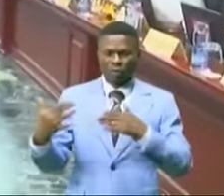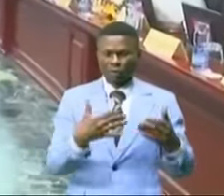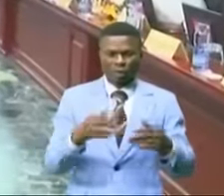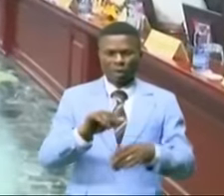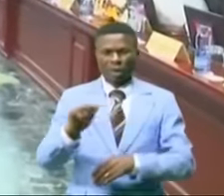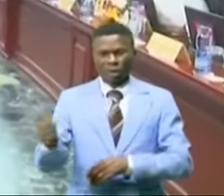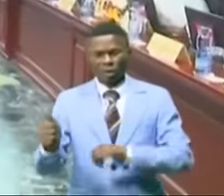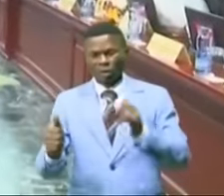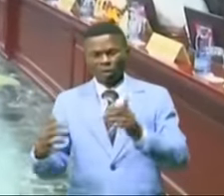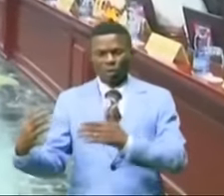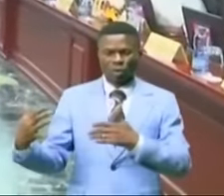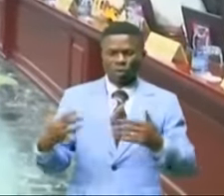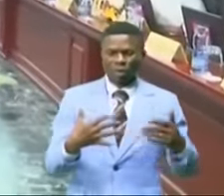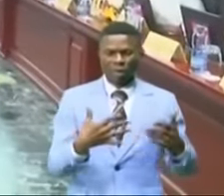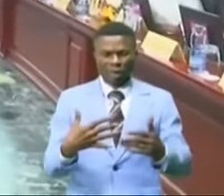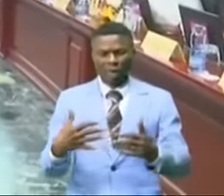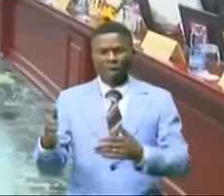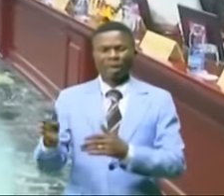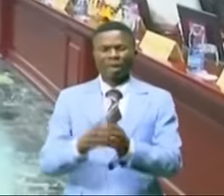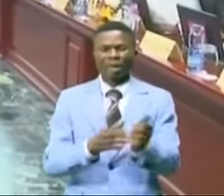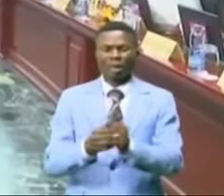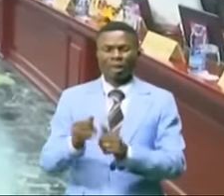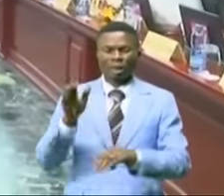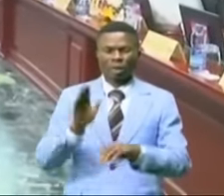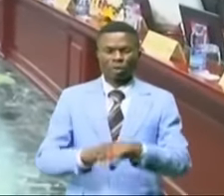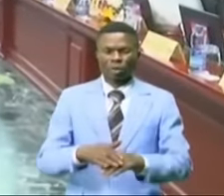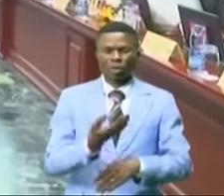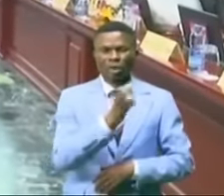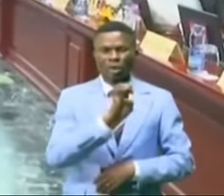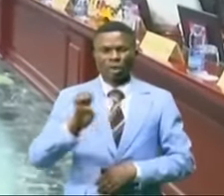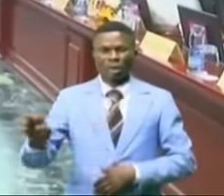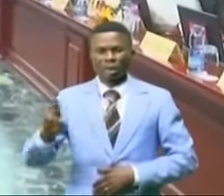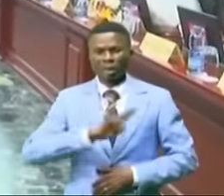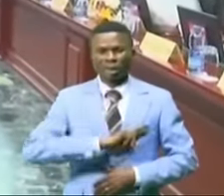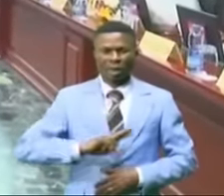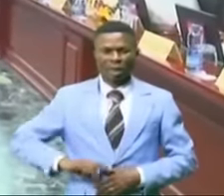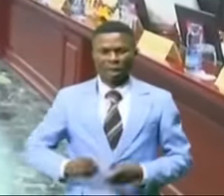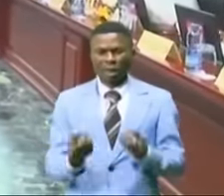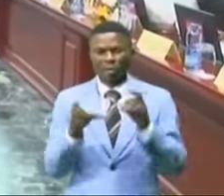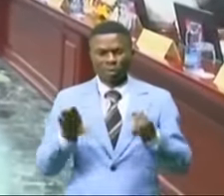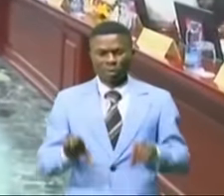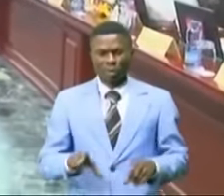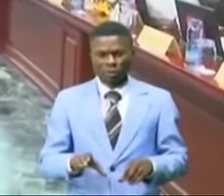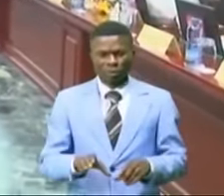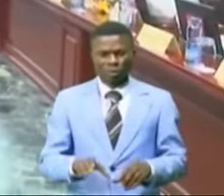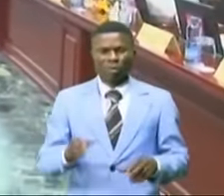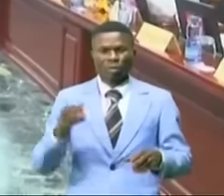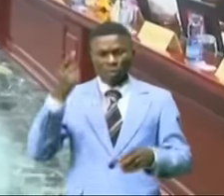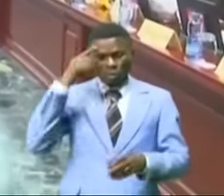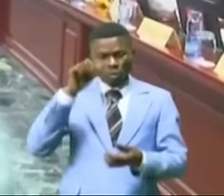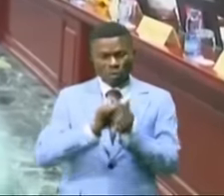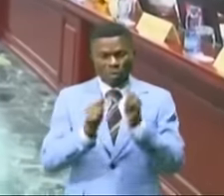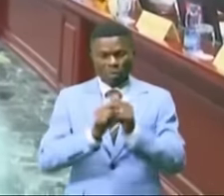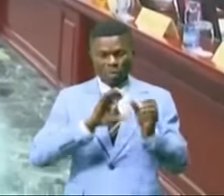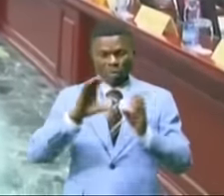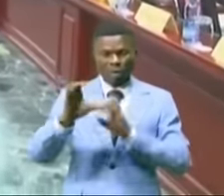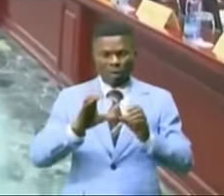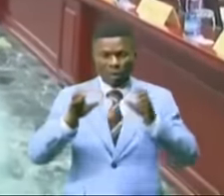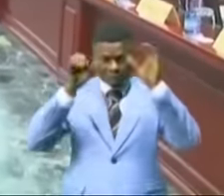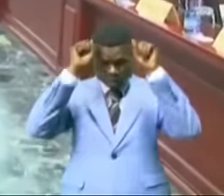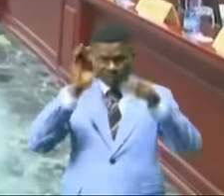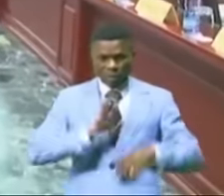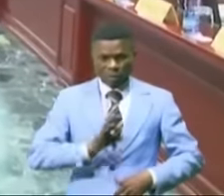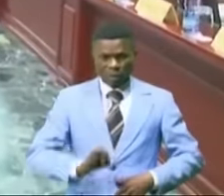d'autres atrocités qui écument l'est de notre pays. Revenant sur sa communication, elle a